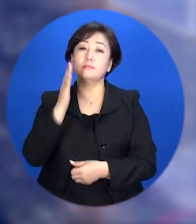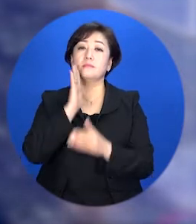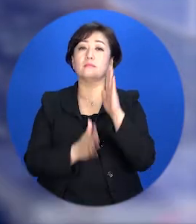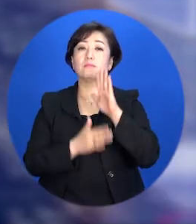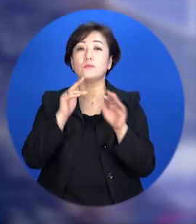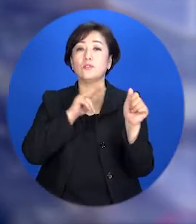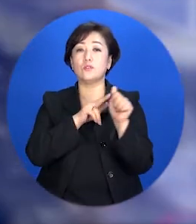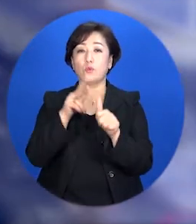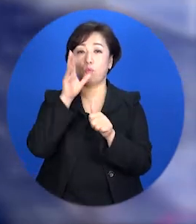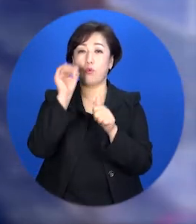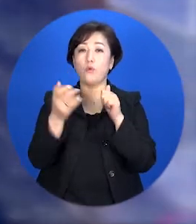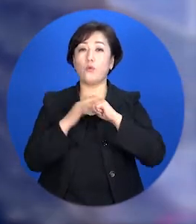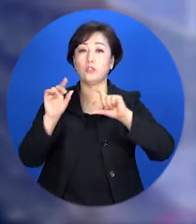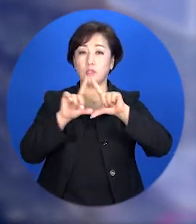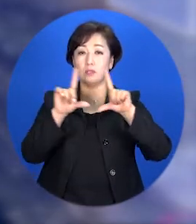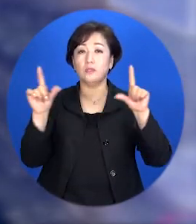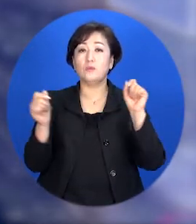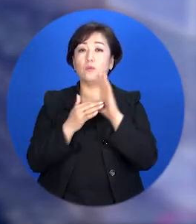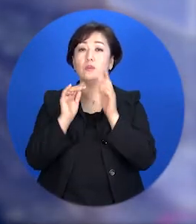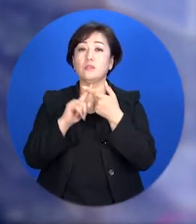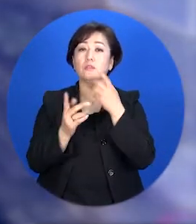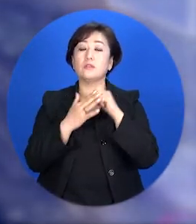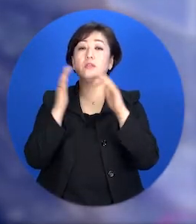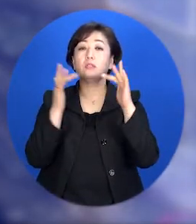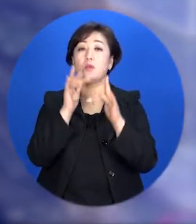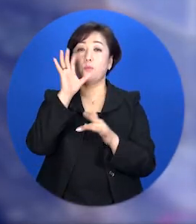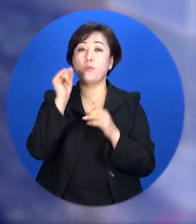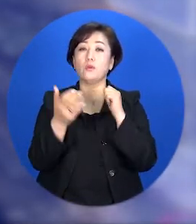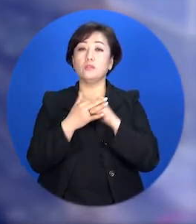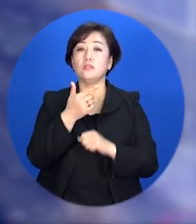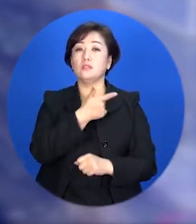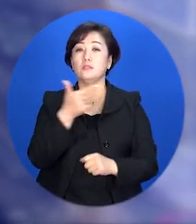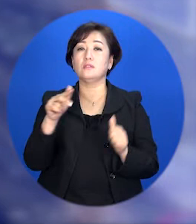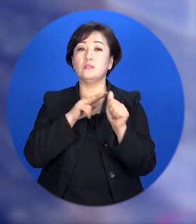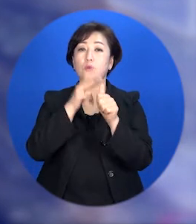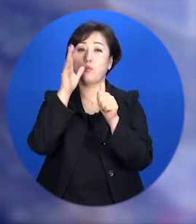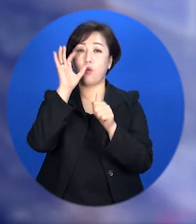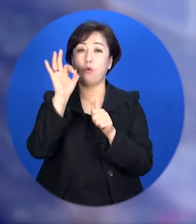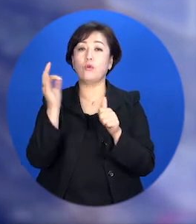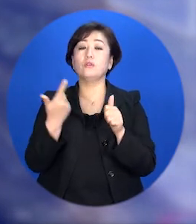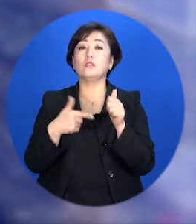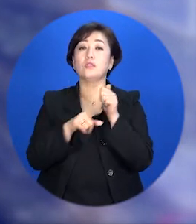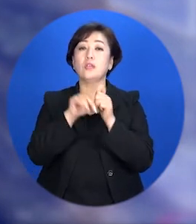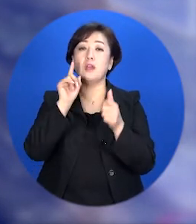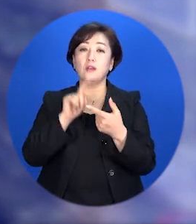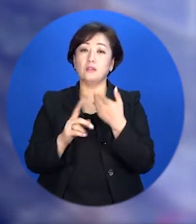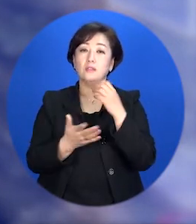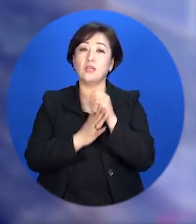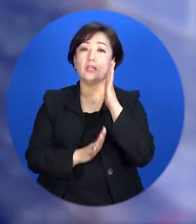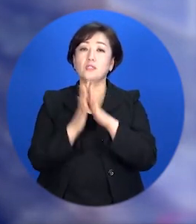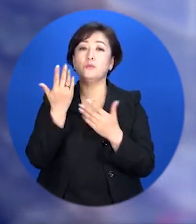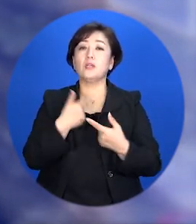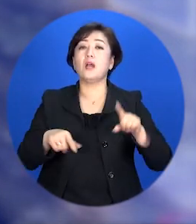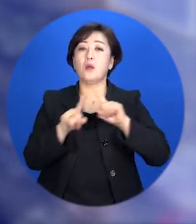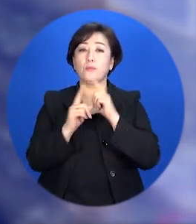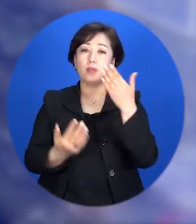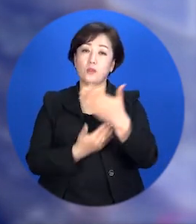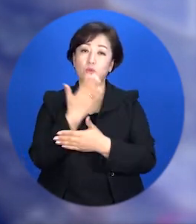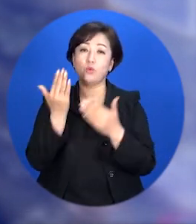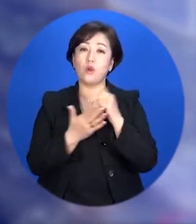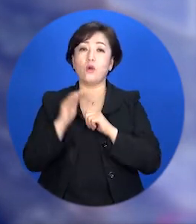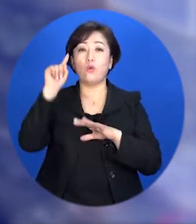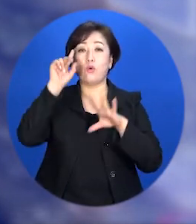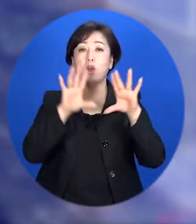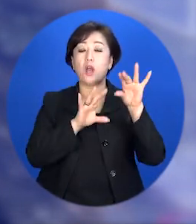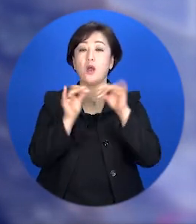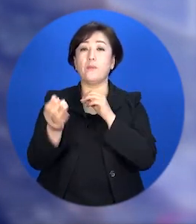울산의 소식들은 아래에 보이는 SNS를 통해 가장 먼저 만나보실 수 있는데요. 시민과 함께 소통하고 공감하는